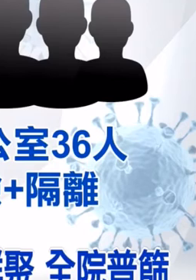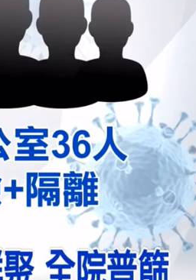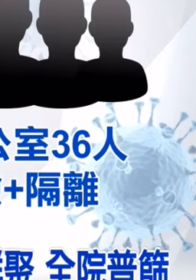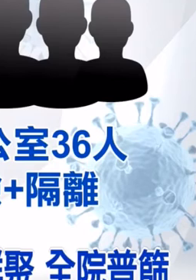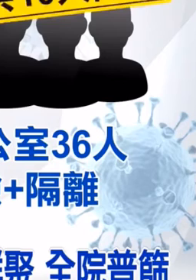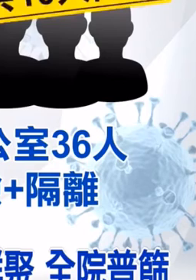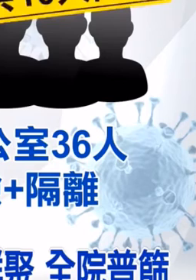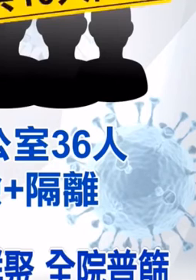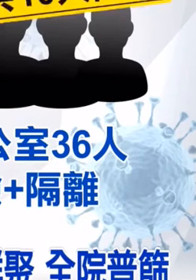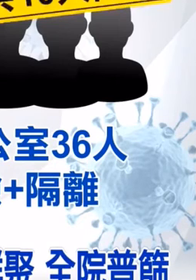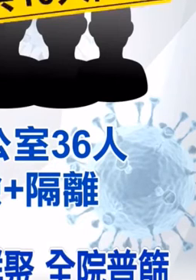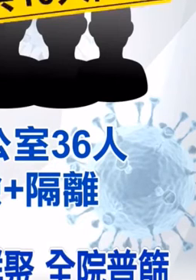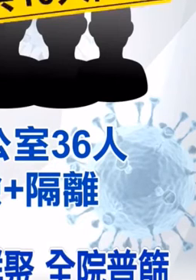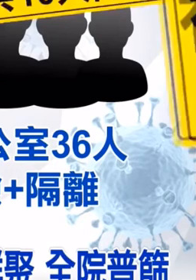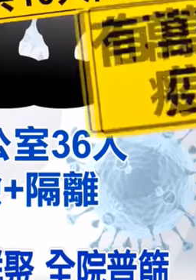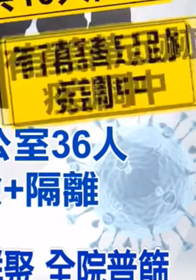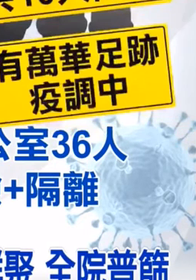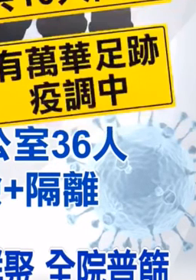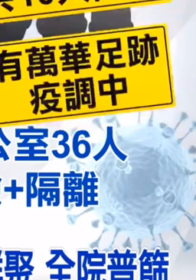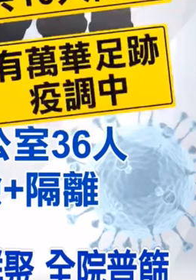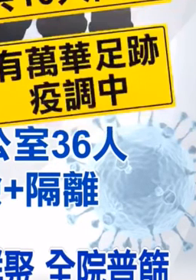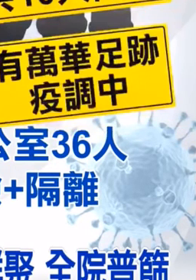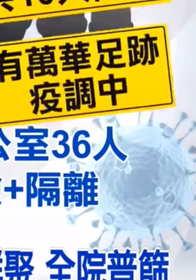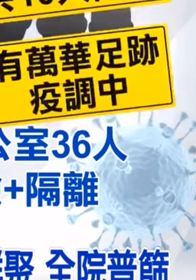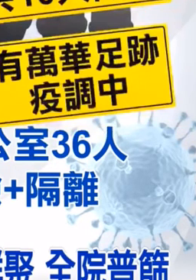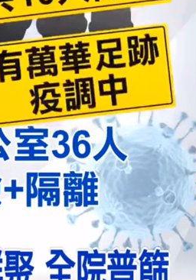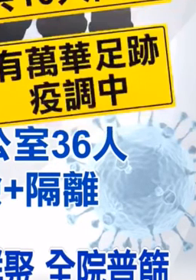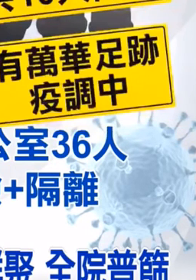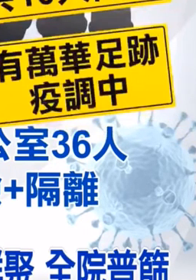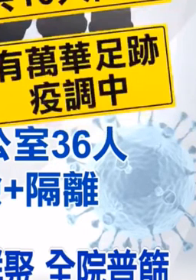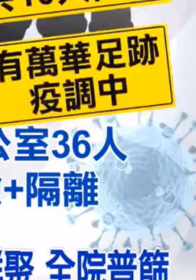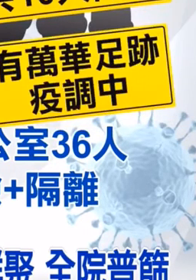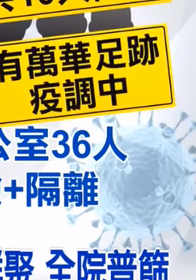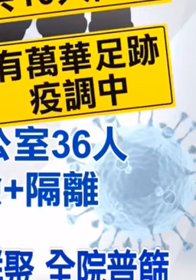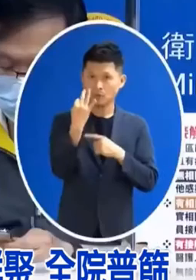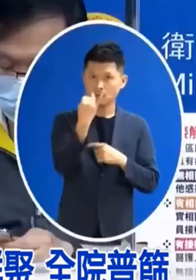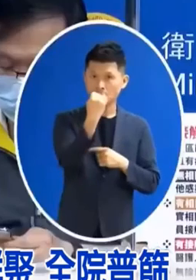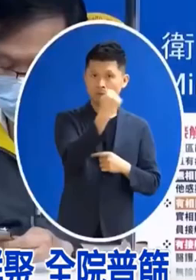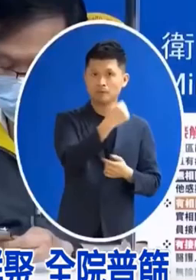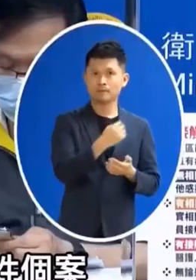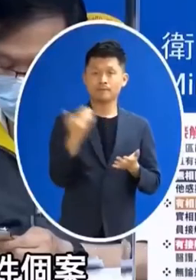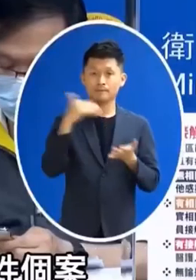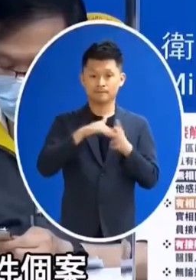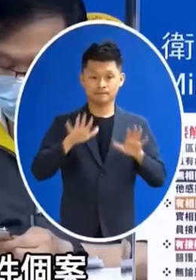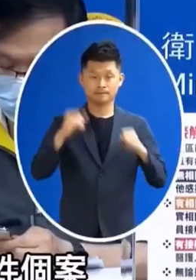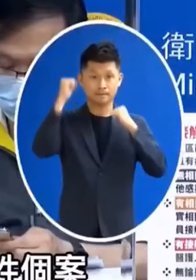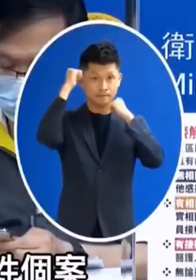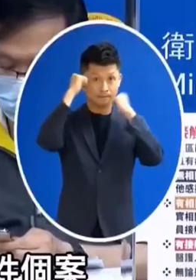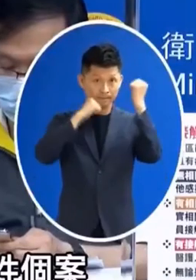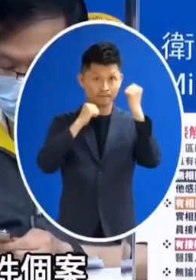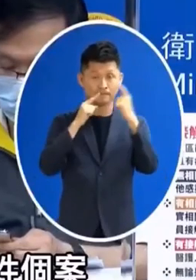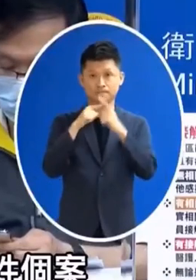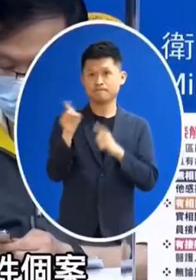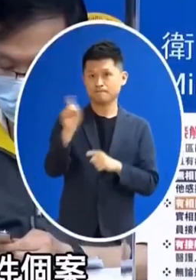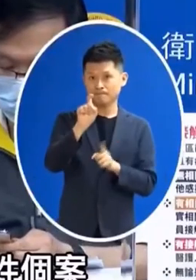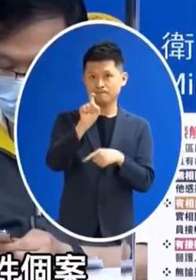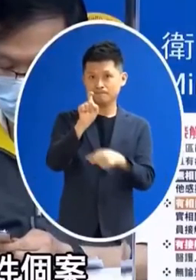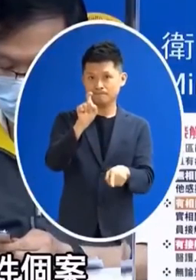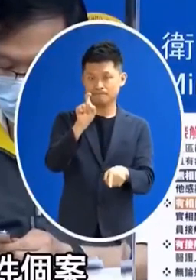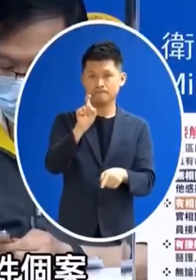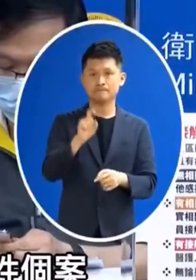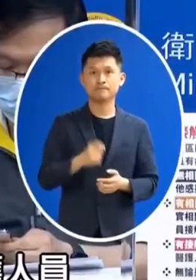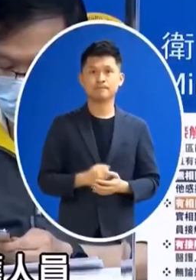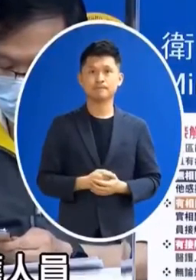离。目前总共有10个人阳性，其中有人有万华足迹，仍然在疫调当中。 到今天上午是有10位阳性个